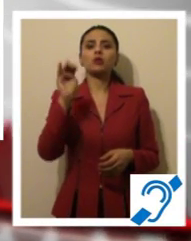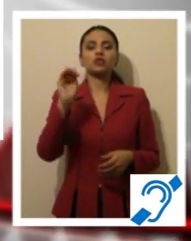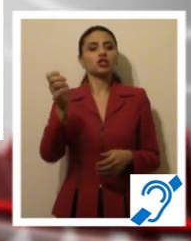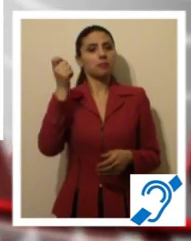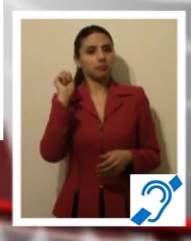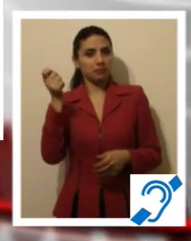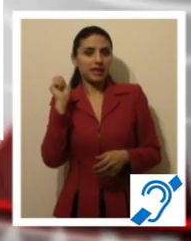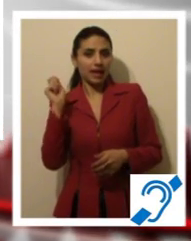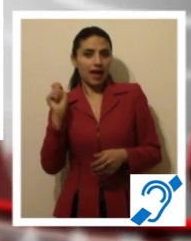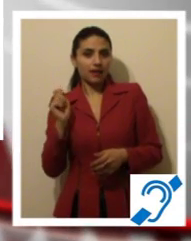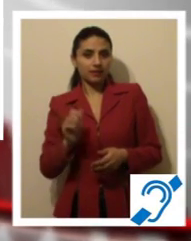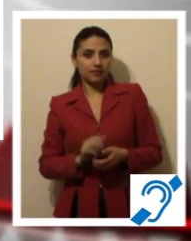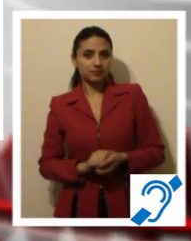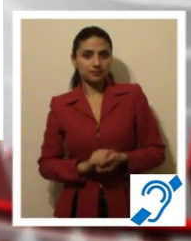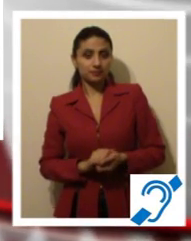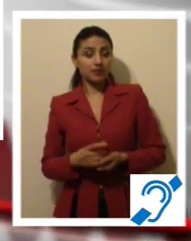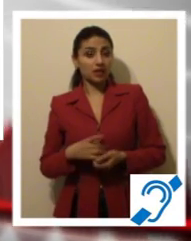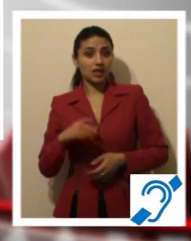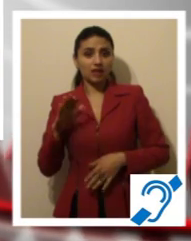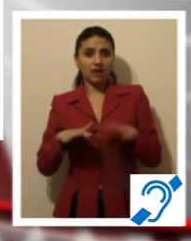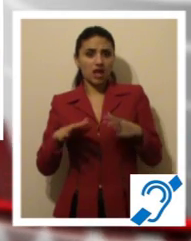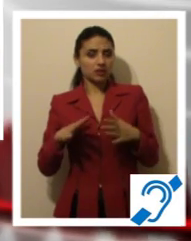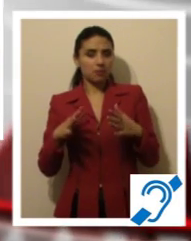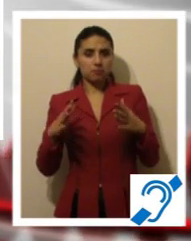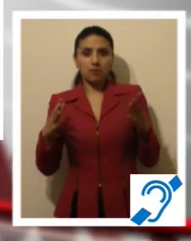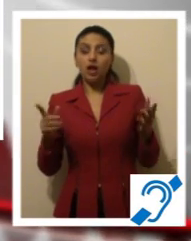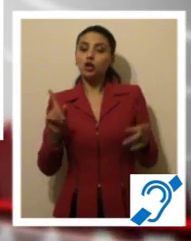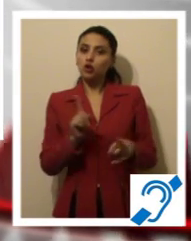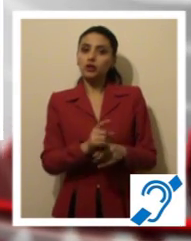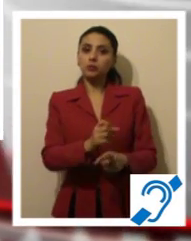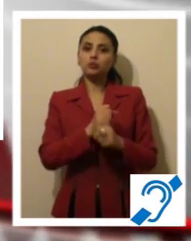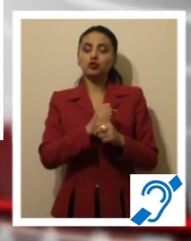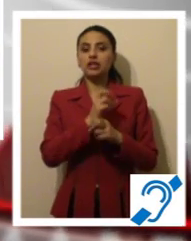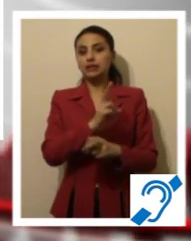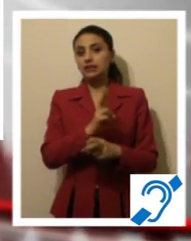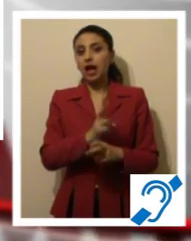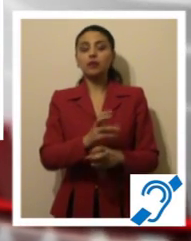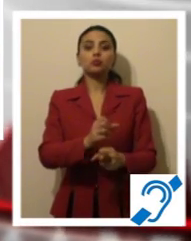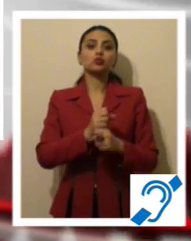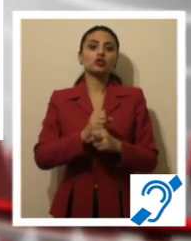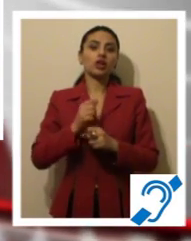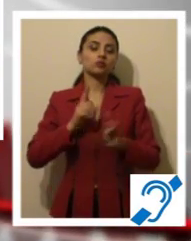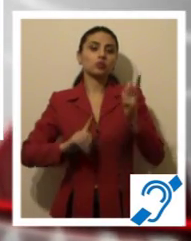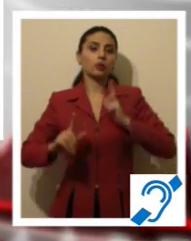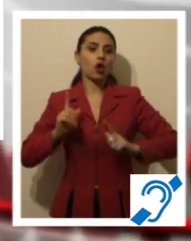la 240 de miliarde este o diferență uriașă. Tot din bugetul de stat. Bugetul local trebuie susținută.